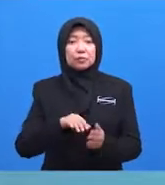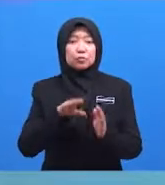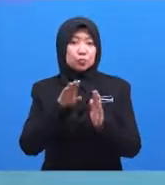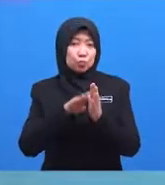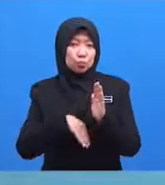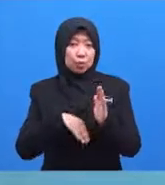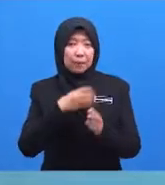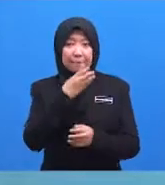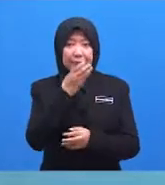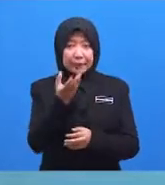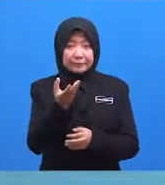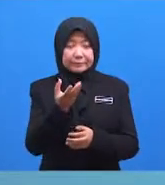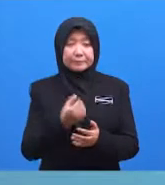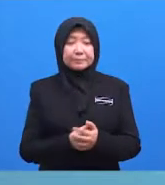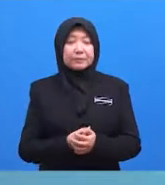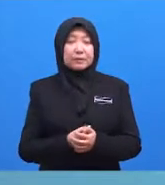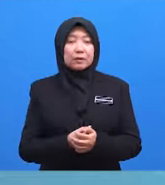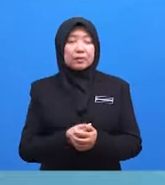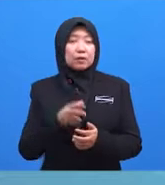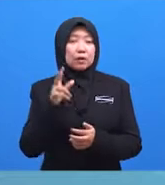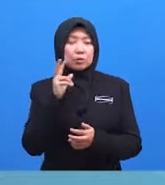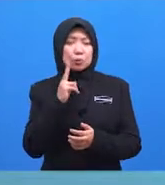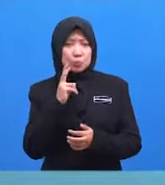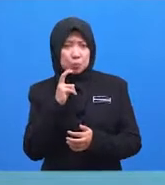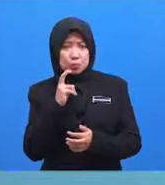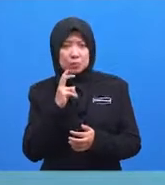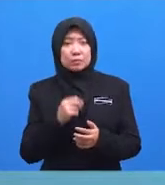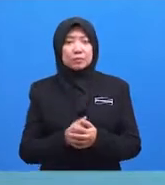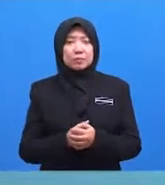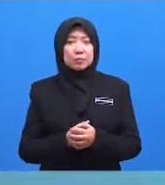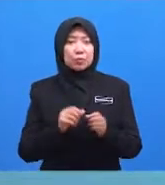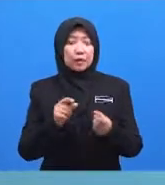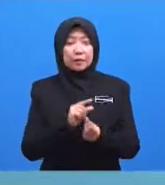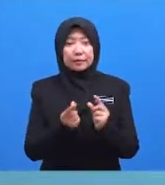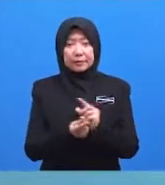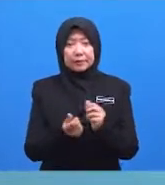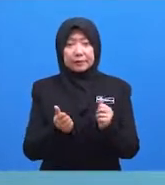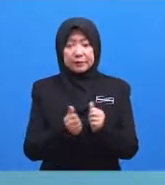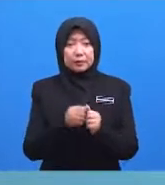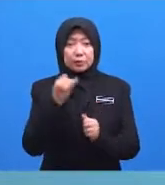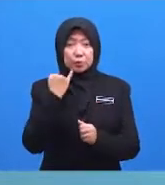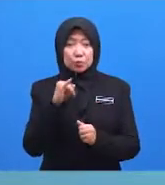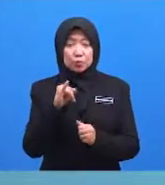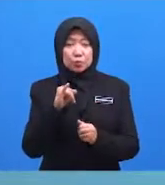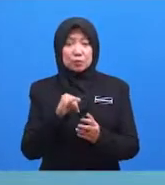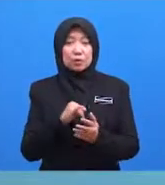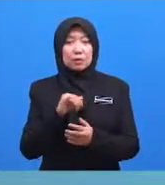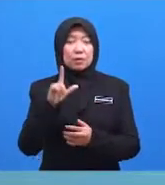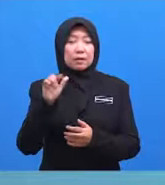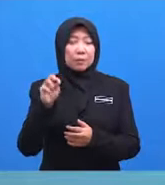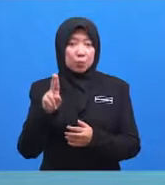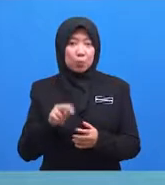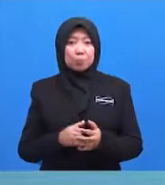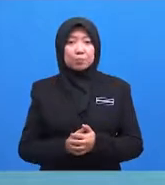kurang pekat. Cuka boleh juga digantikan dengan jus limau. Mari kita